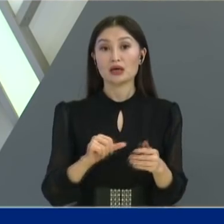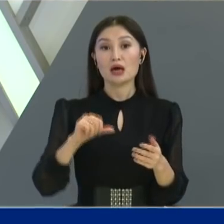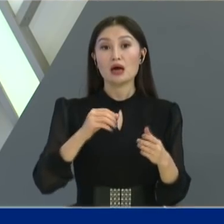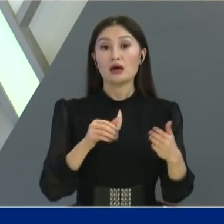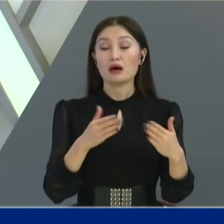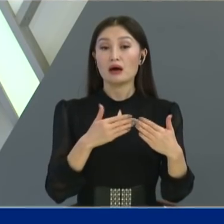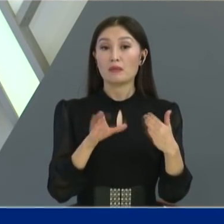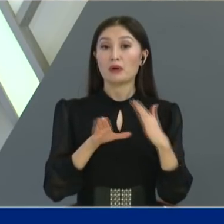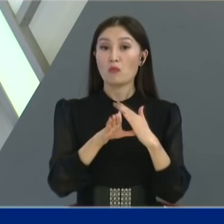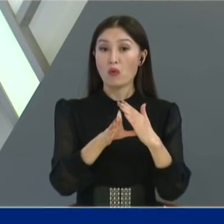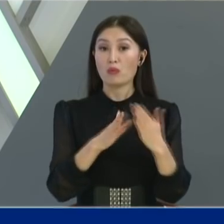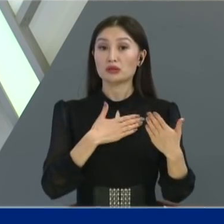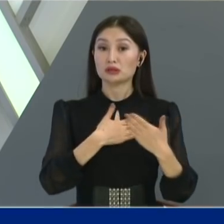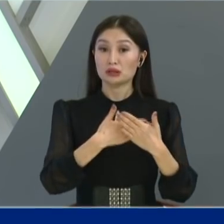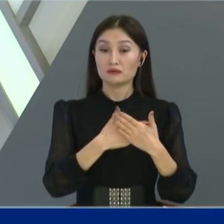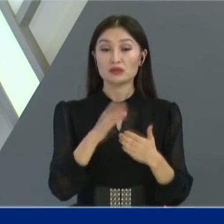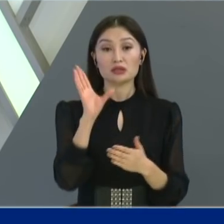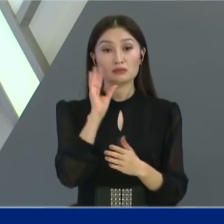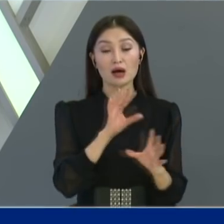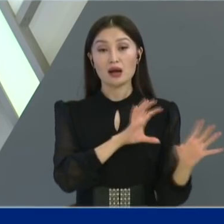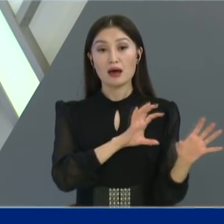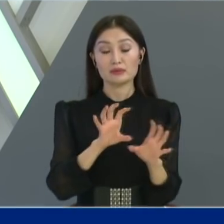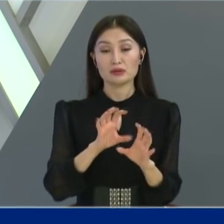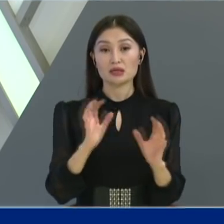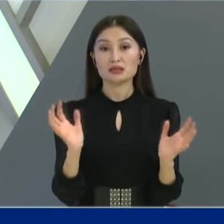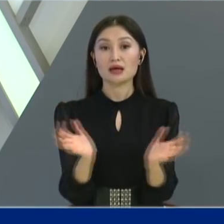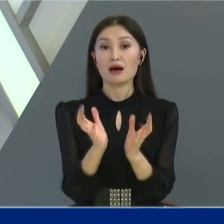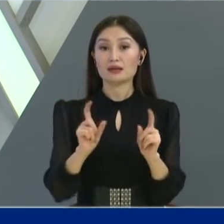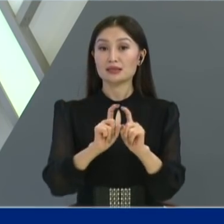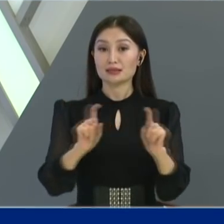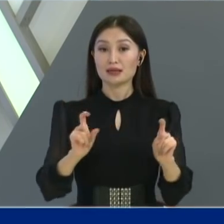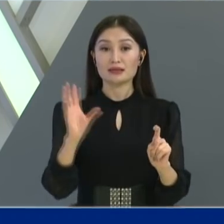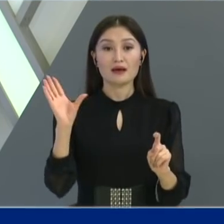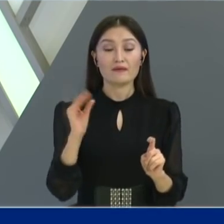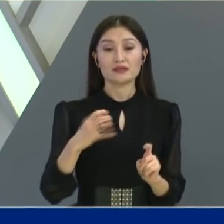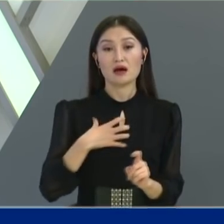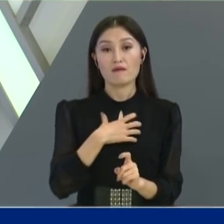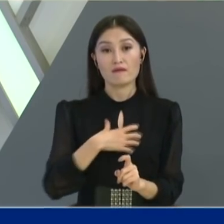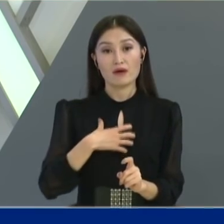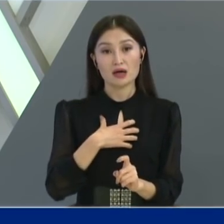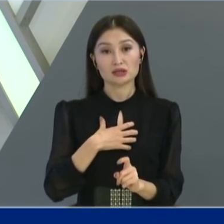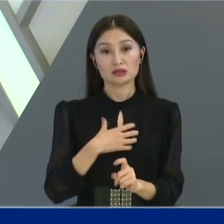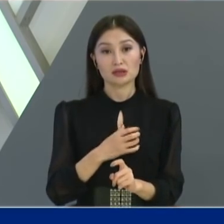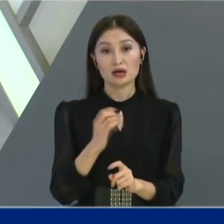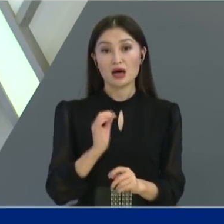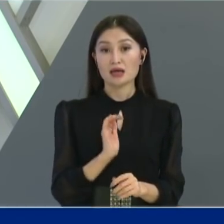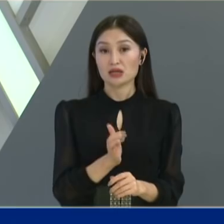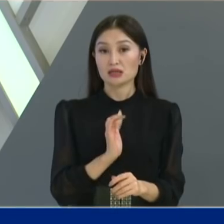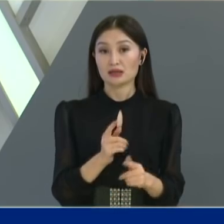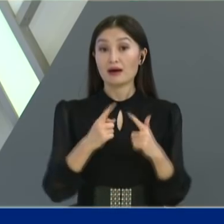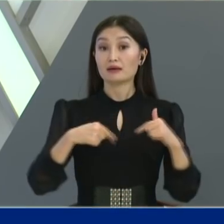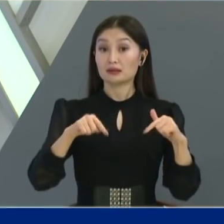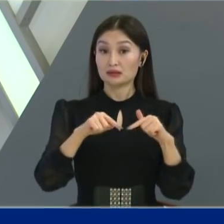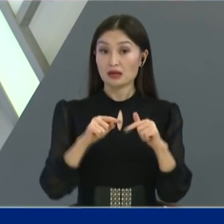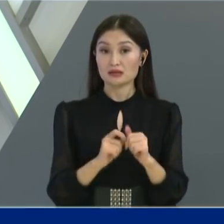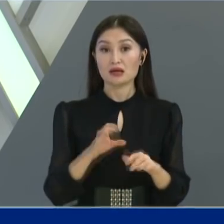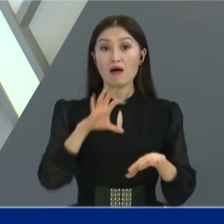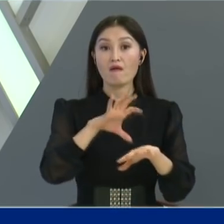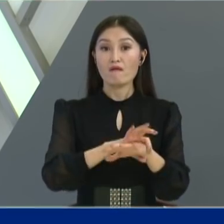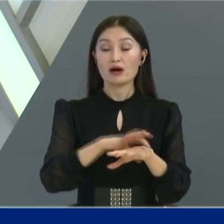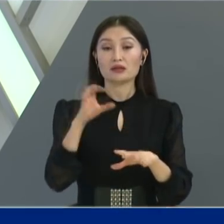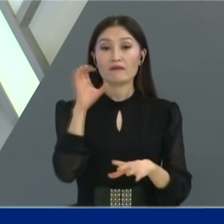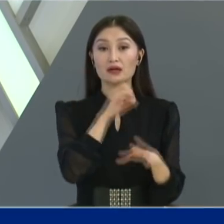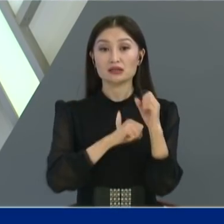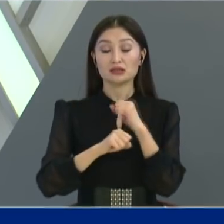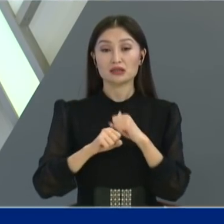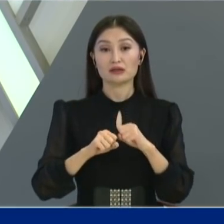содействии волонтеров и дружинников смогли обеспечить сохранность зданий всех стратегических и коммерческих организаций. Фактов